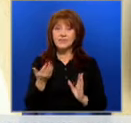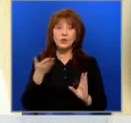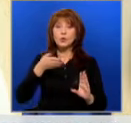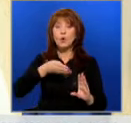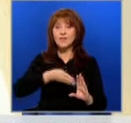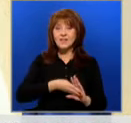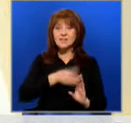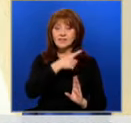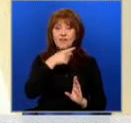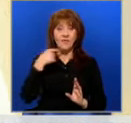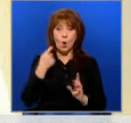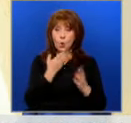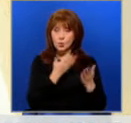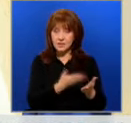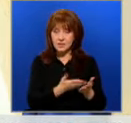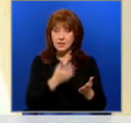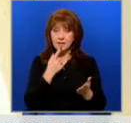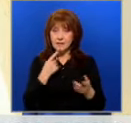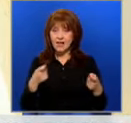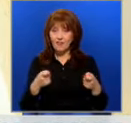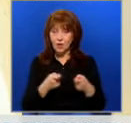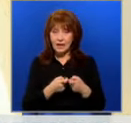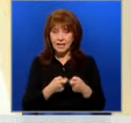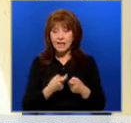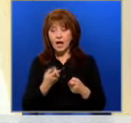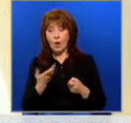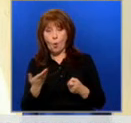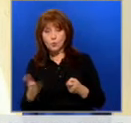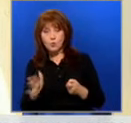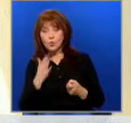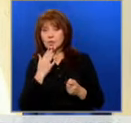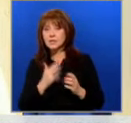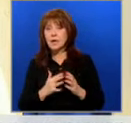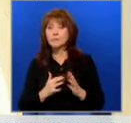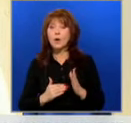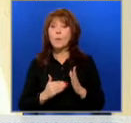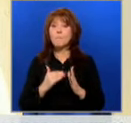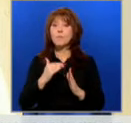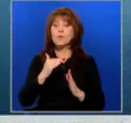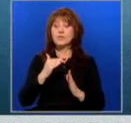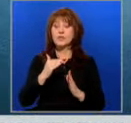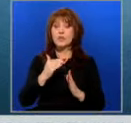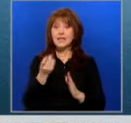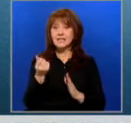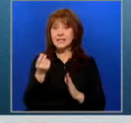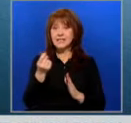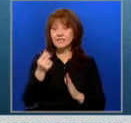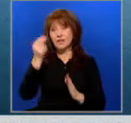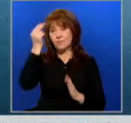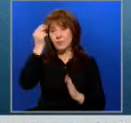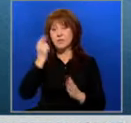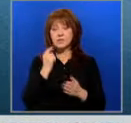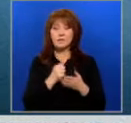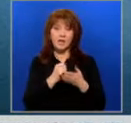в Руската федерация за водене на войната, а от друга страна да се повишат средствата, които влизат в българския бюджет. Докладът на